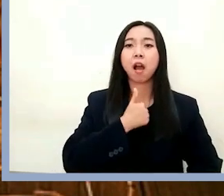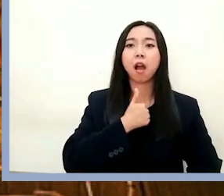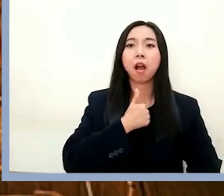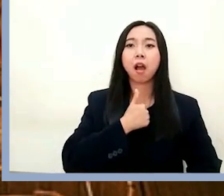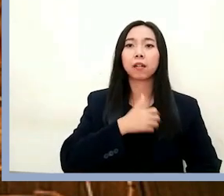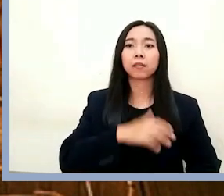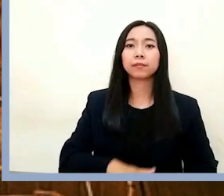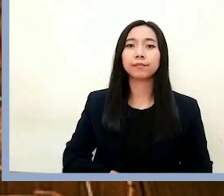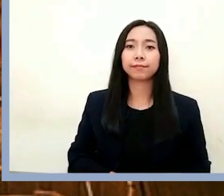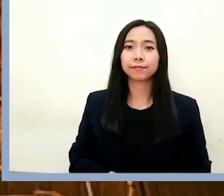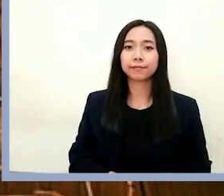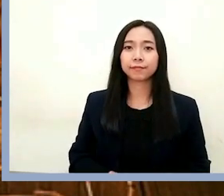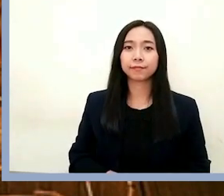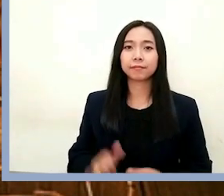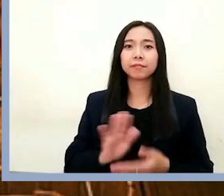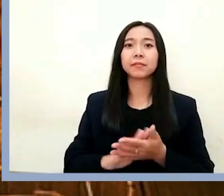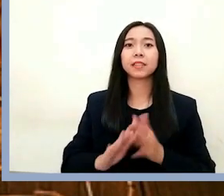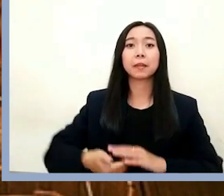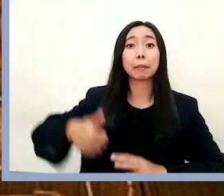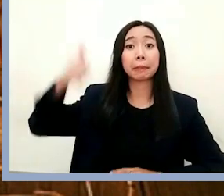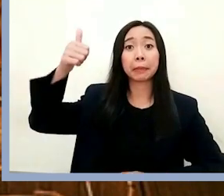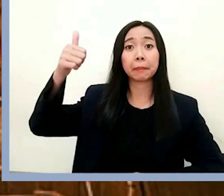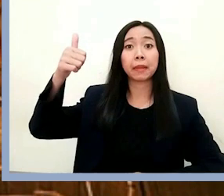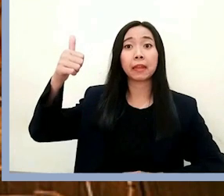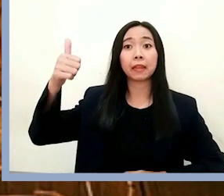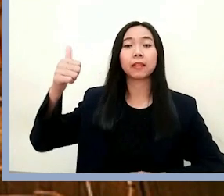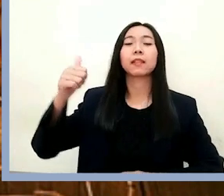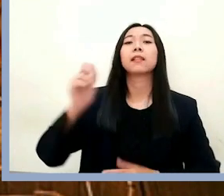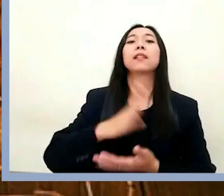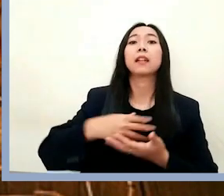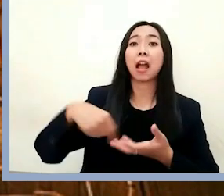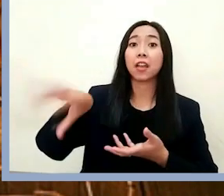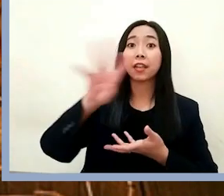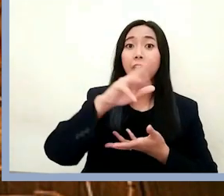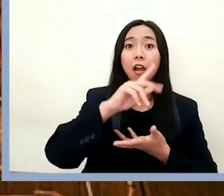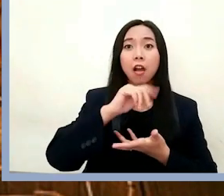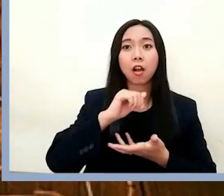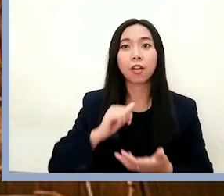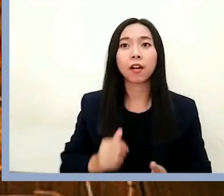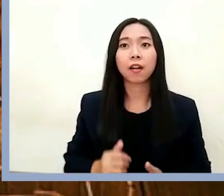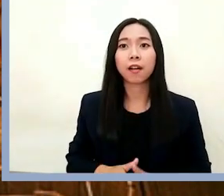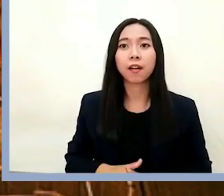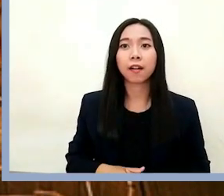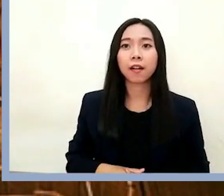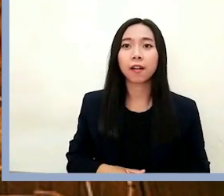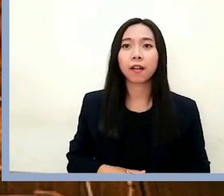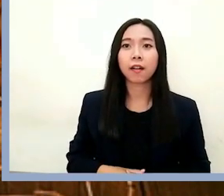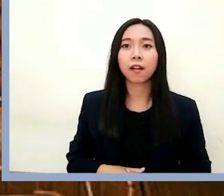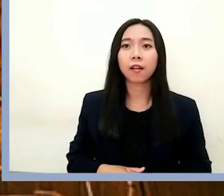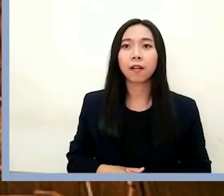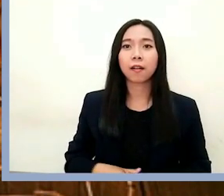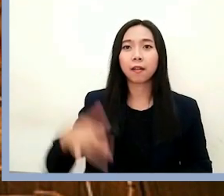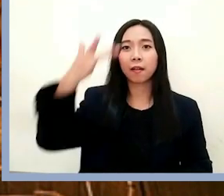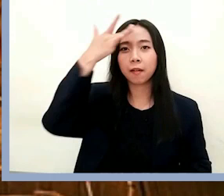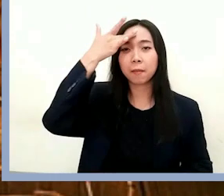kedudukan dia punya kekayaan dan pada zaman dahulu saudara seorang pemungut juga itu biasanya orang terpelajar yang